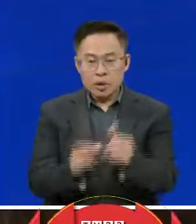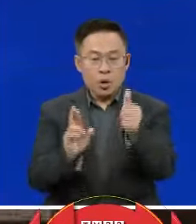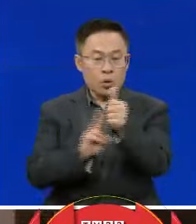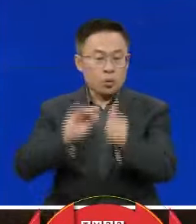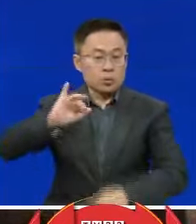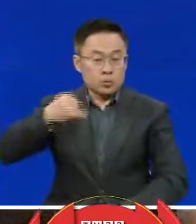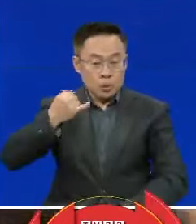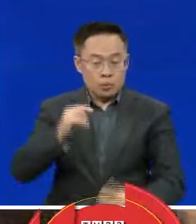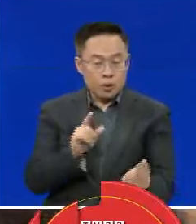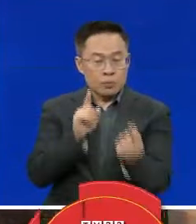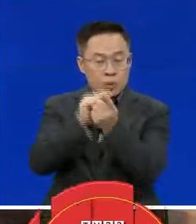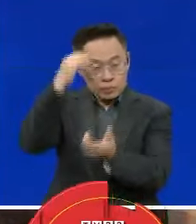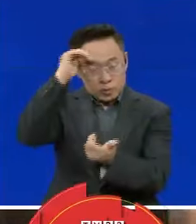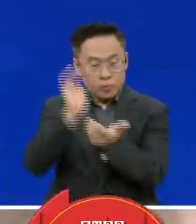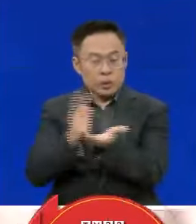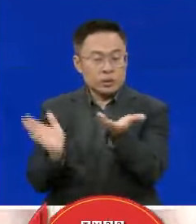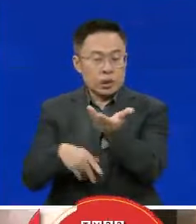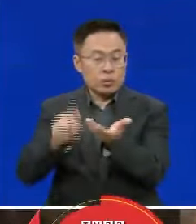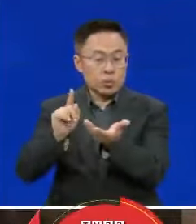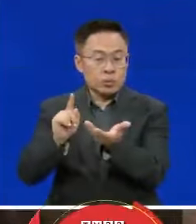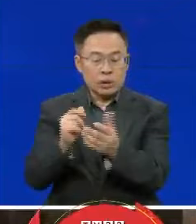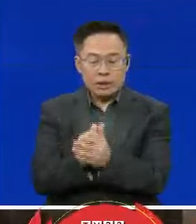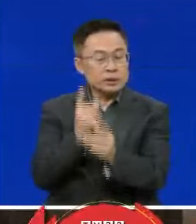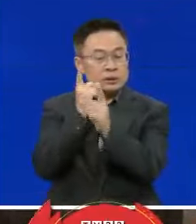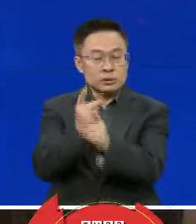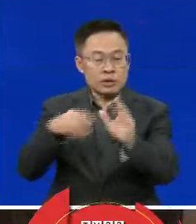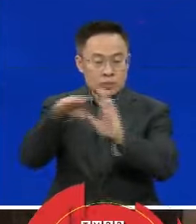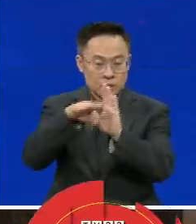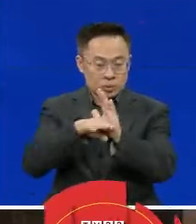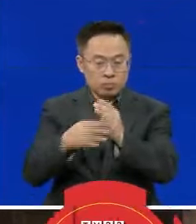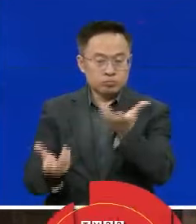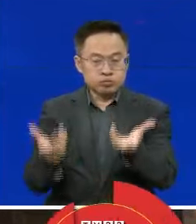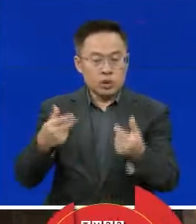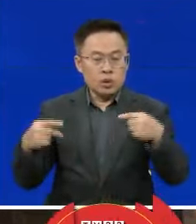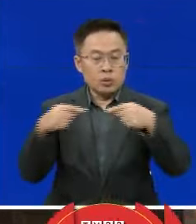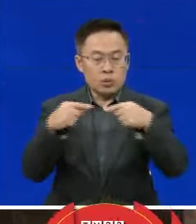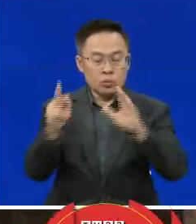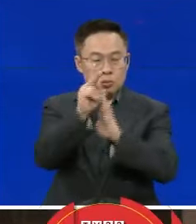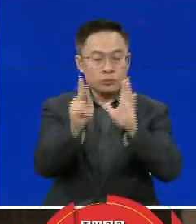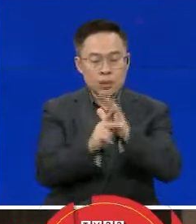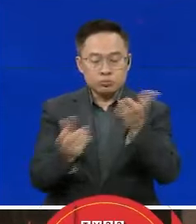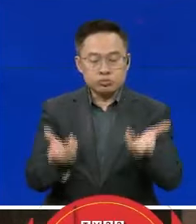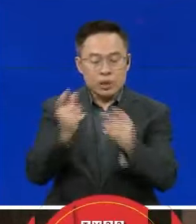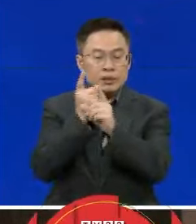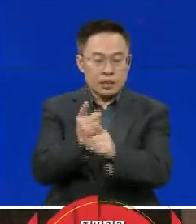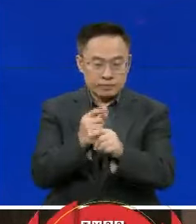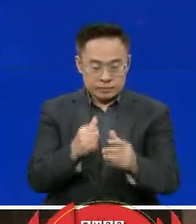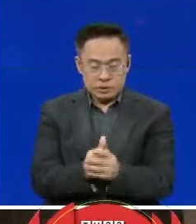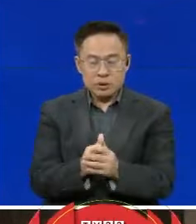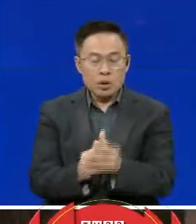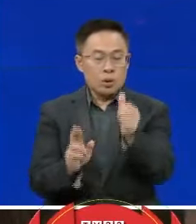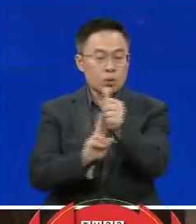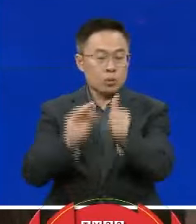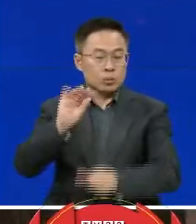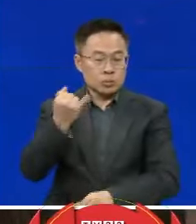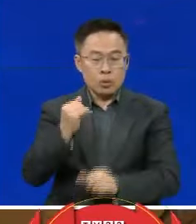มอบตัวที่สน.เตาปูนเมื่อวานนี้ก็อันนี้ก็ถือว่าเข้าสู่กระบวนการทางกฎหมายตามขั้นตอนบิ๊กโจ๊กเองก็ปฏิเสธทุกข้อกล่าวห